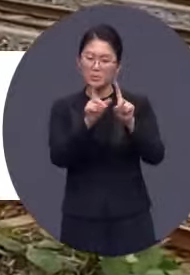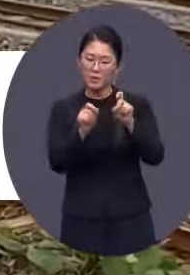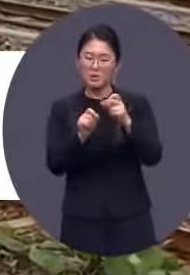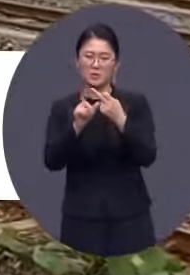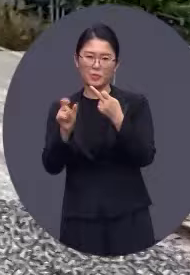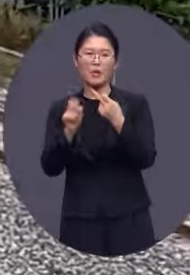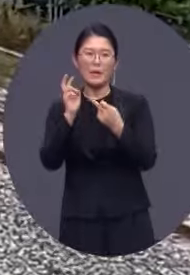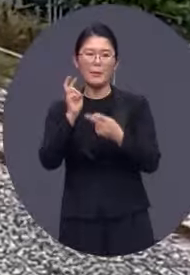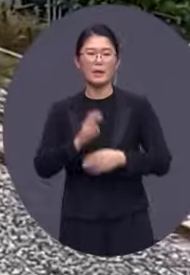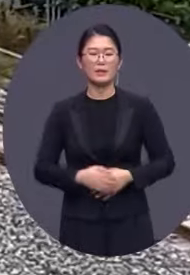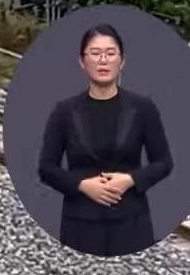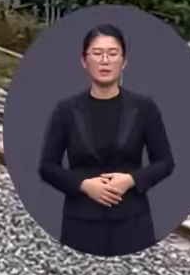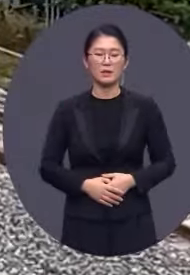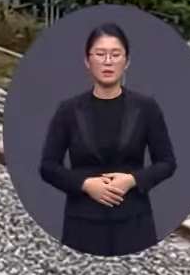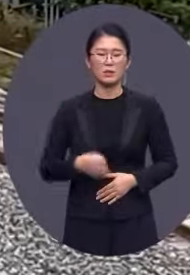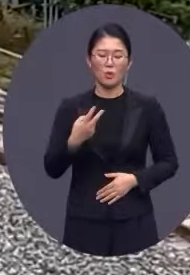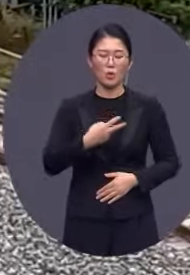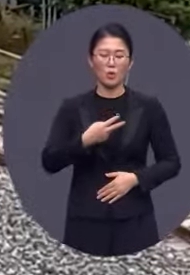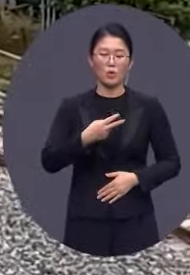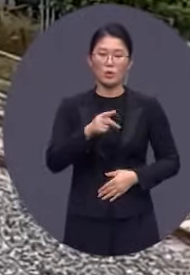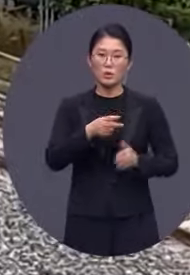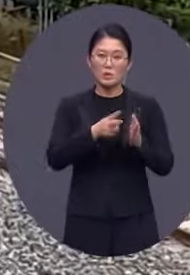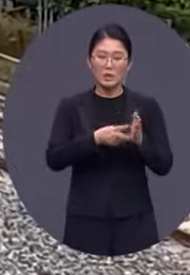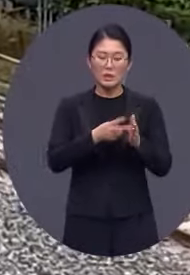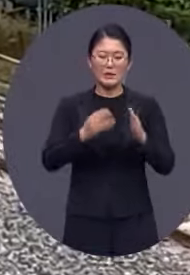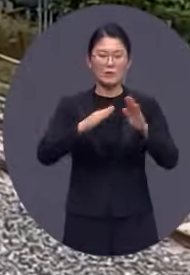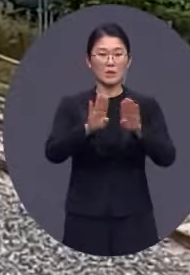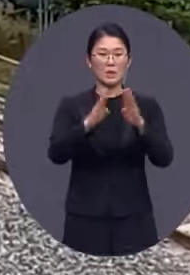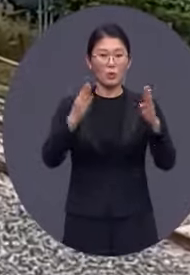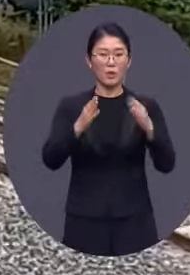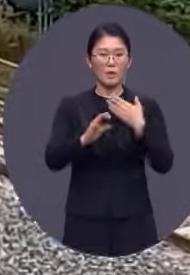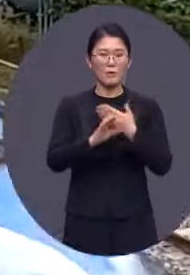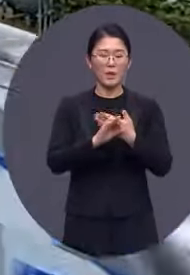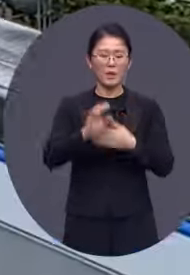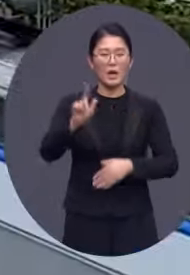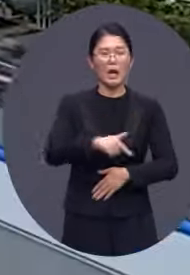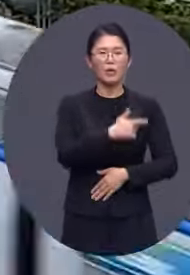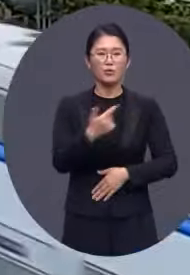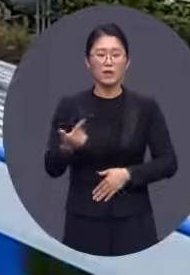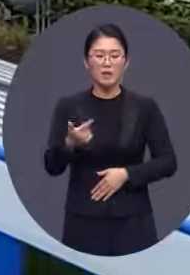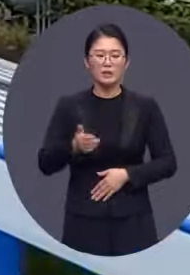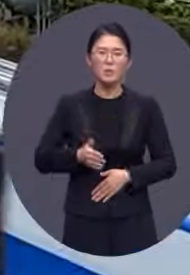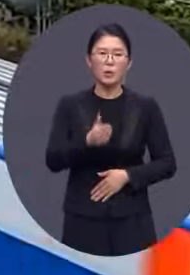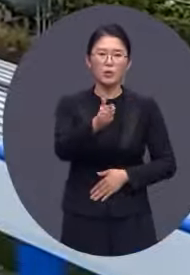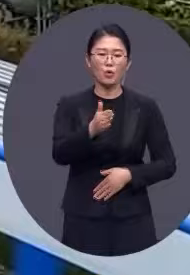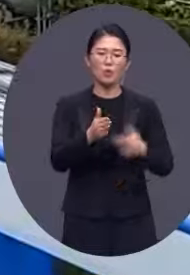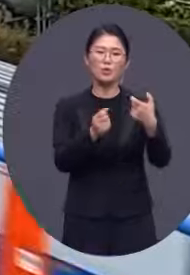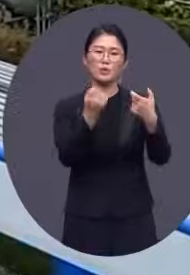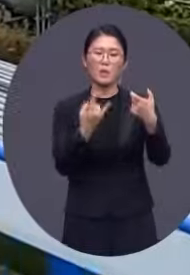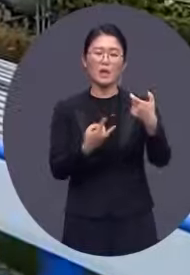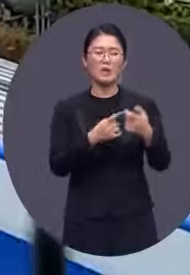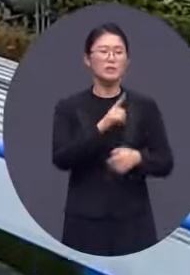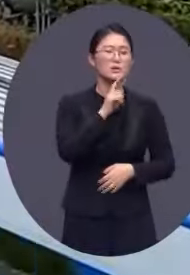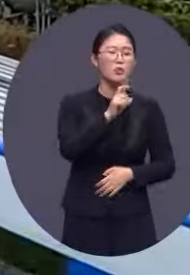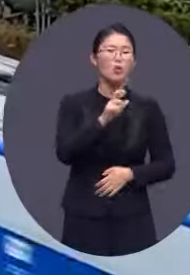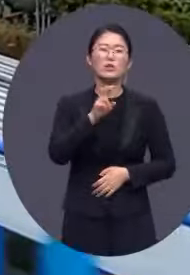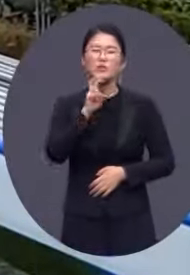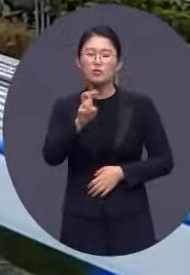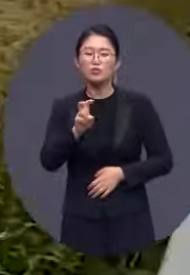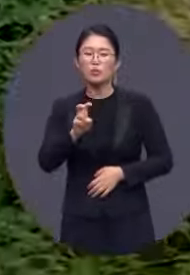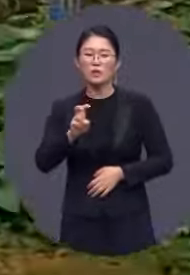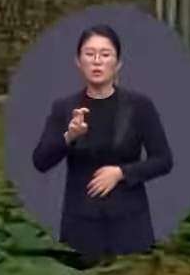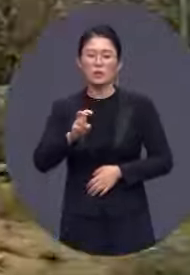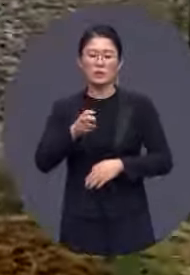있습니다. 한편 대경선이 정식 개통되면 하루에 편도 60분에씩 15분에서 20분